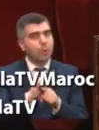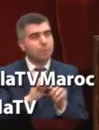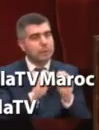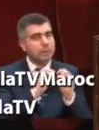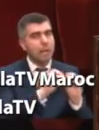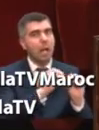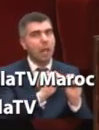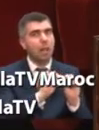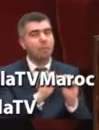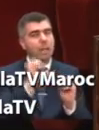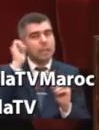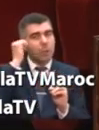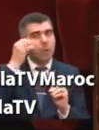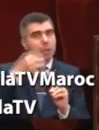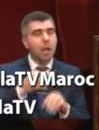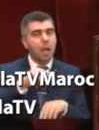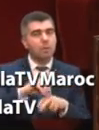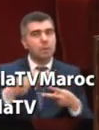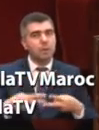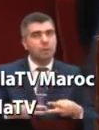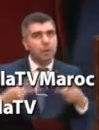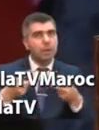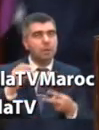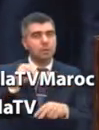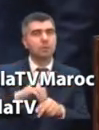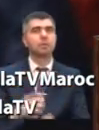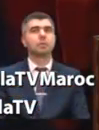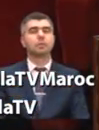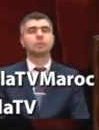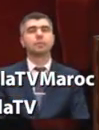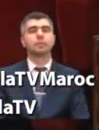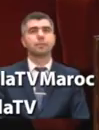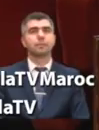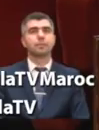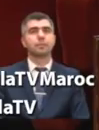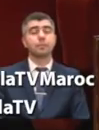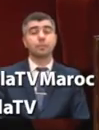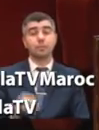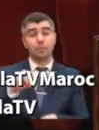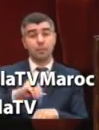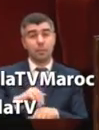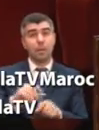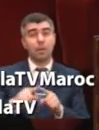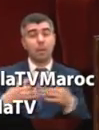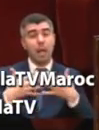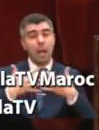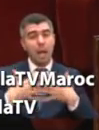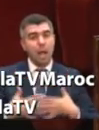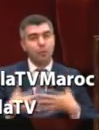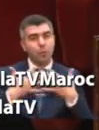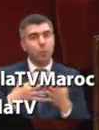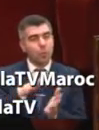ديال التكوين المهني اللي تعطات انطلاقه ديالهم امام جلاله الملك نصره الله. فيما يتعلق بالتجهيزات، 800